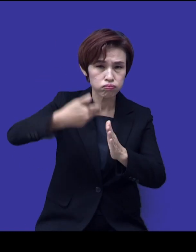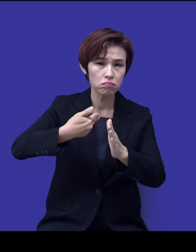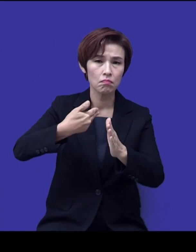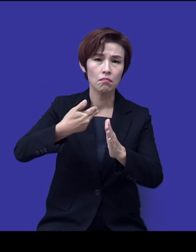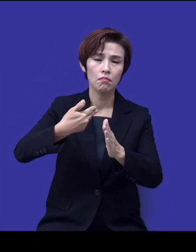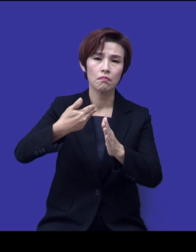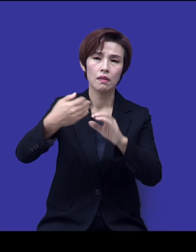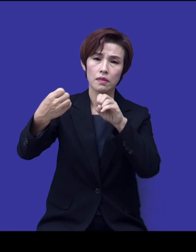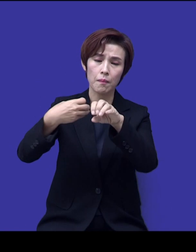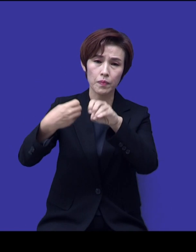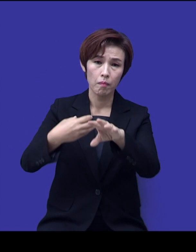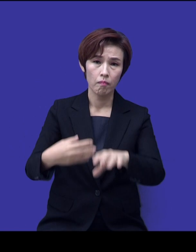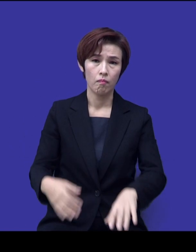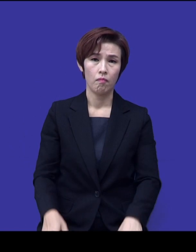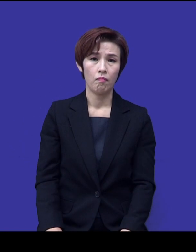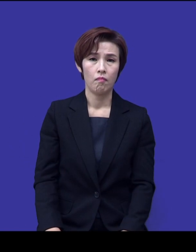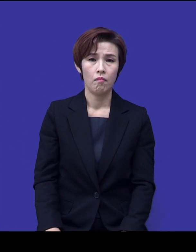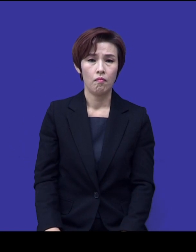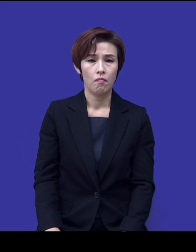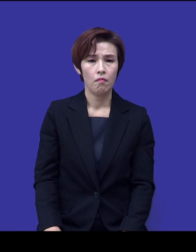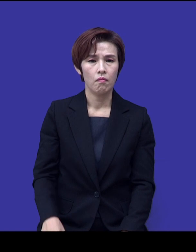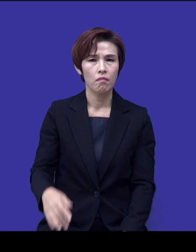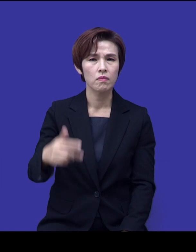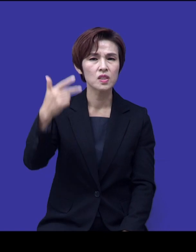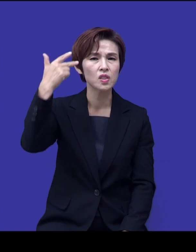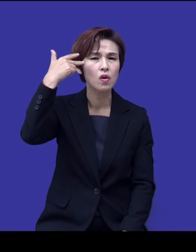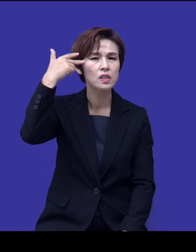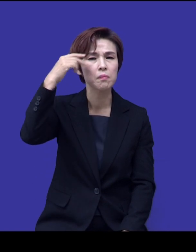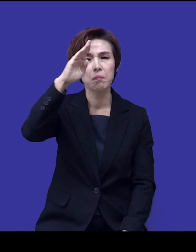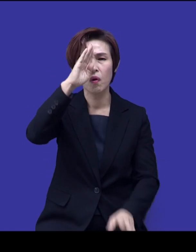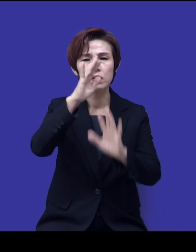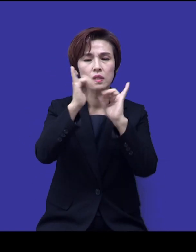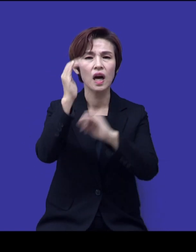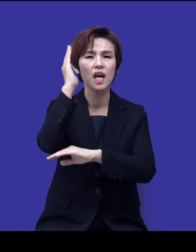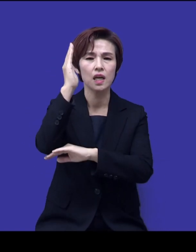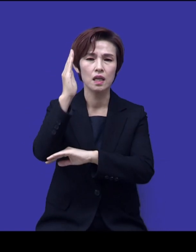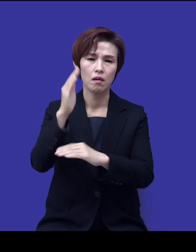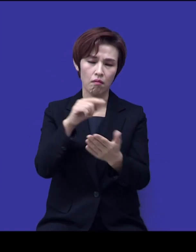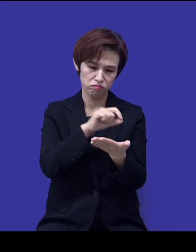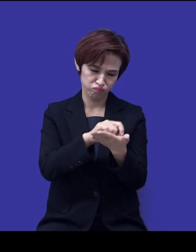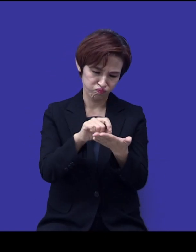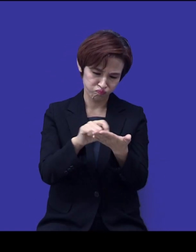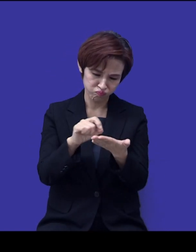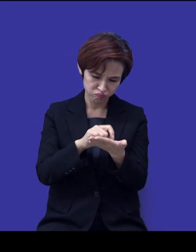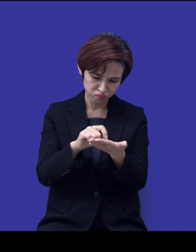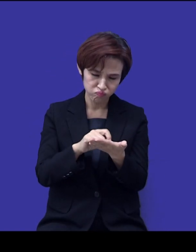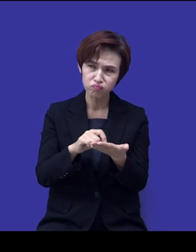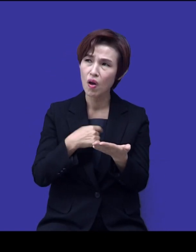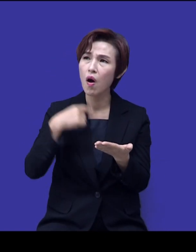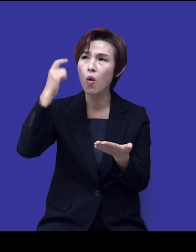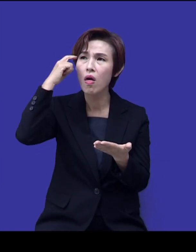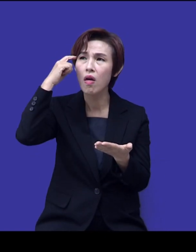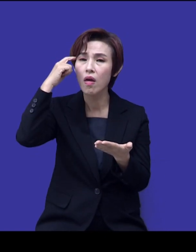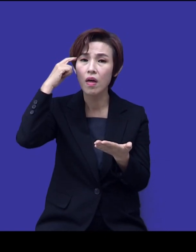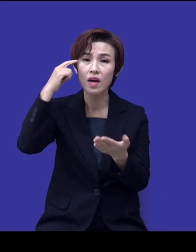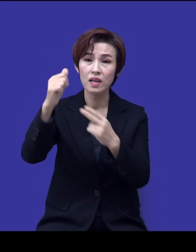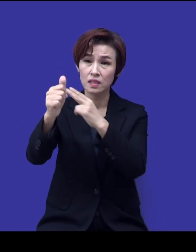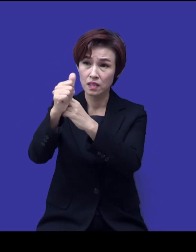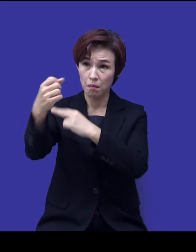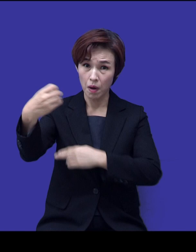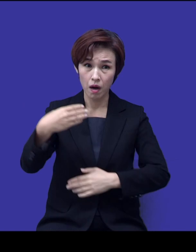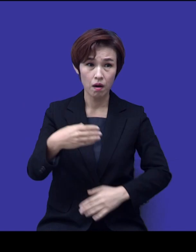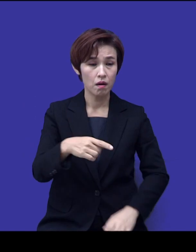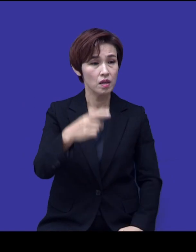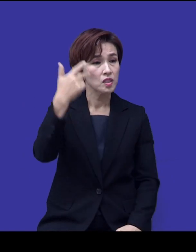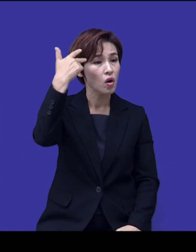그래서 하다 보니까 환자한테요. 예, 예. 정신병자 얘기예요. 그래서 예. 내가 이걸 내가 왜 이걸 하지요? 그랬더니 그 사람이 아니, 당신이